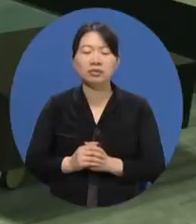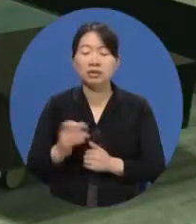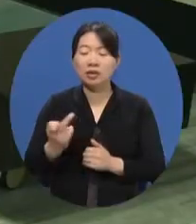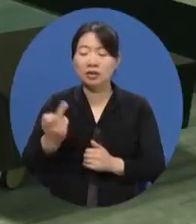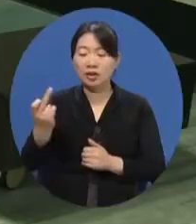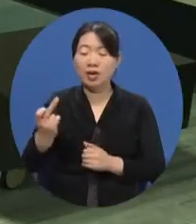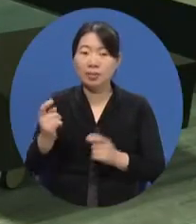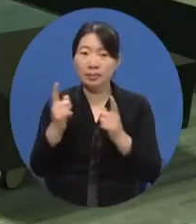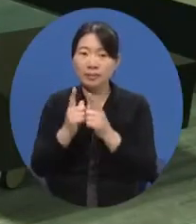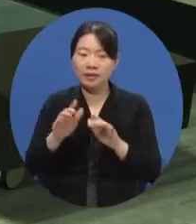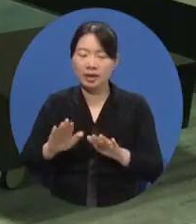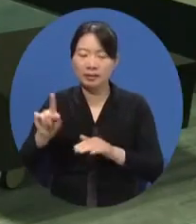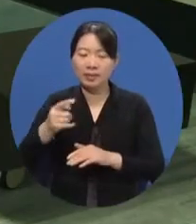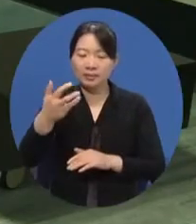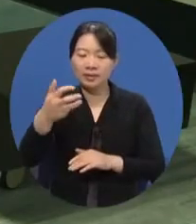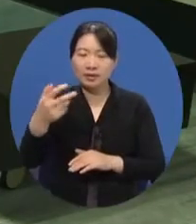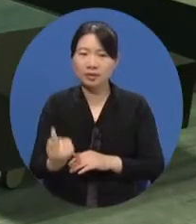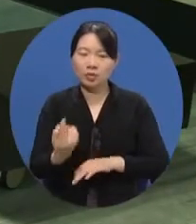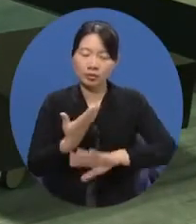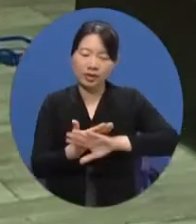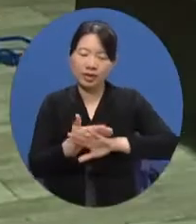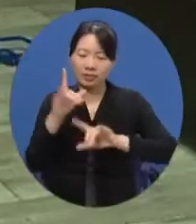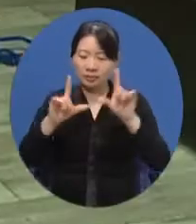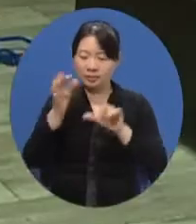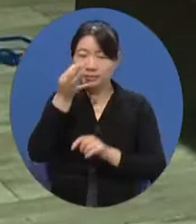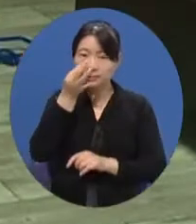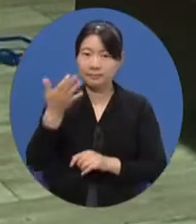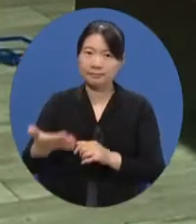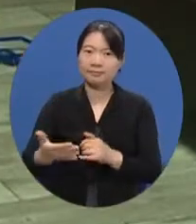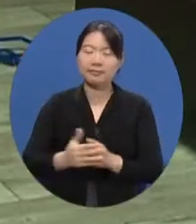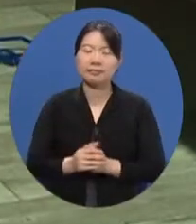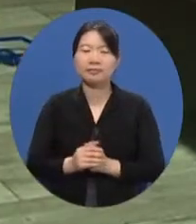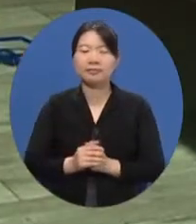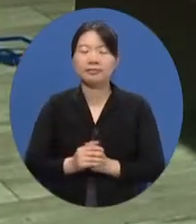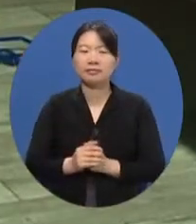형 앞에서는 180도 다른 모습입니다.